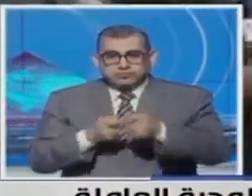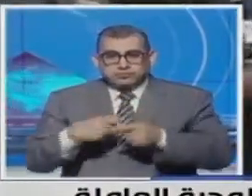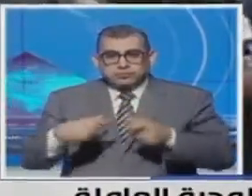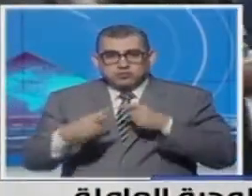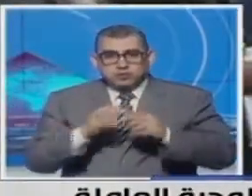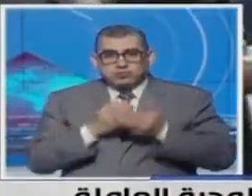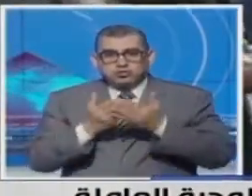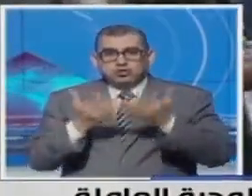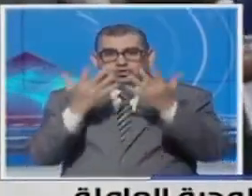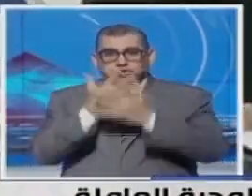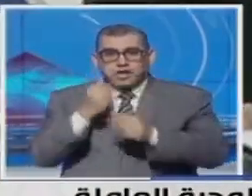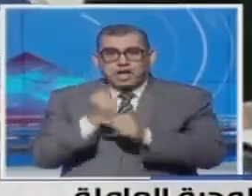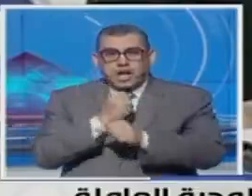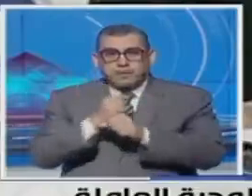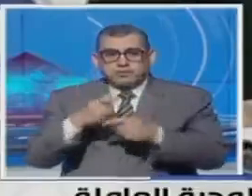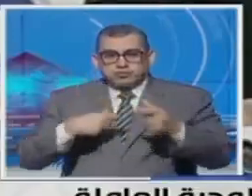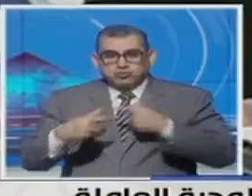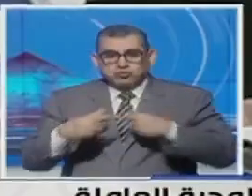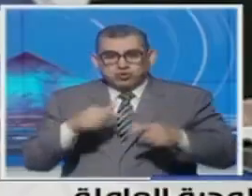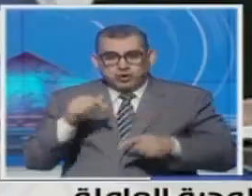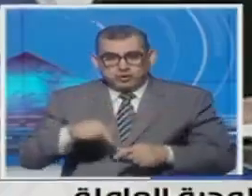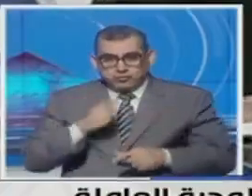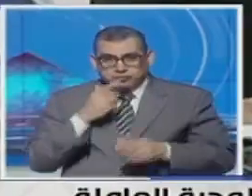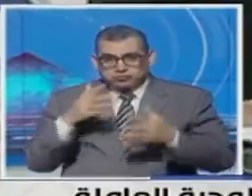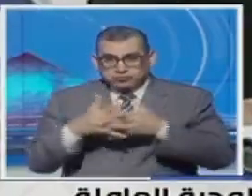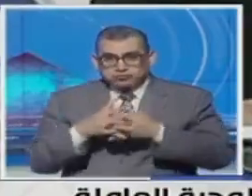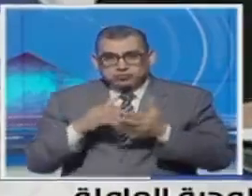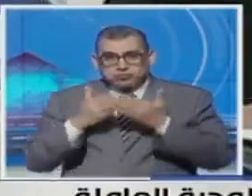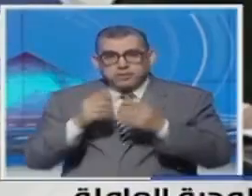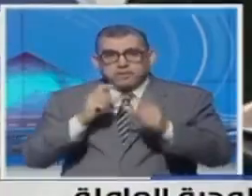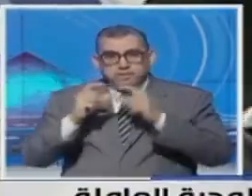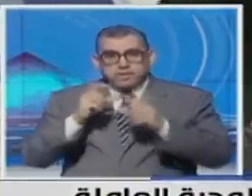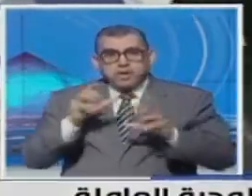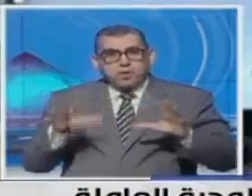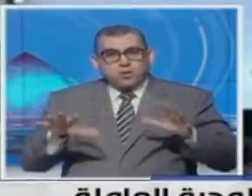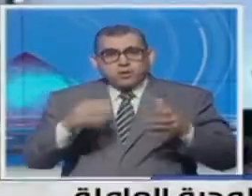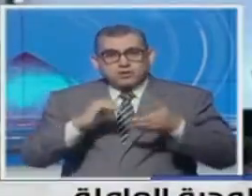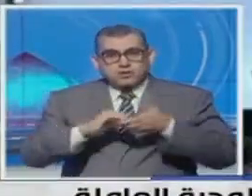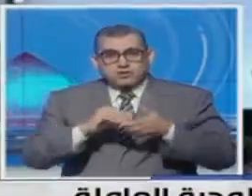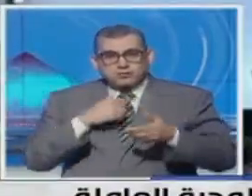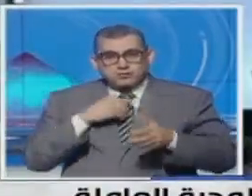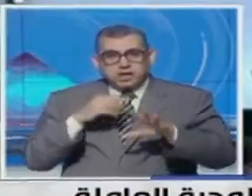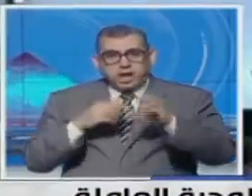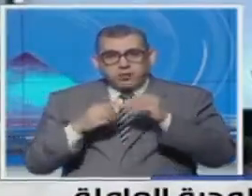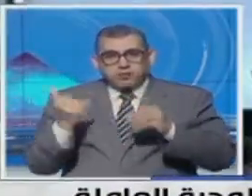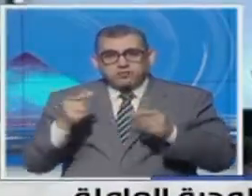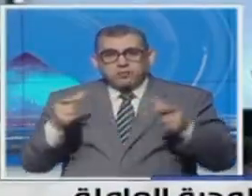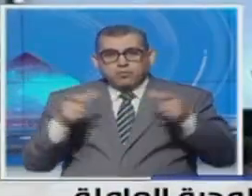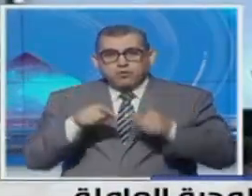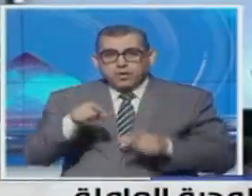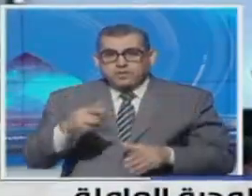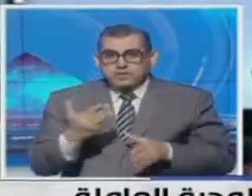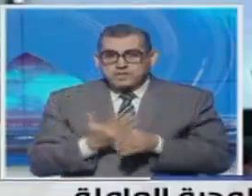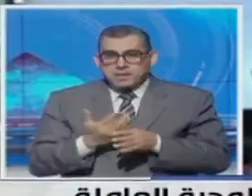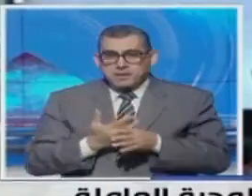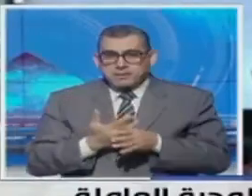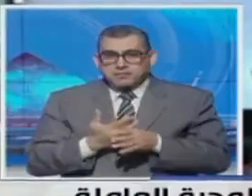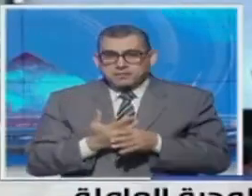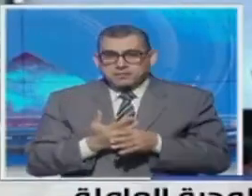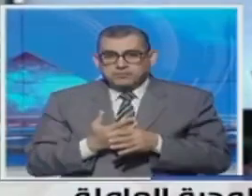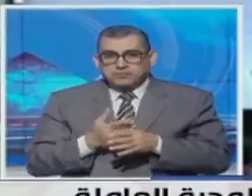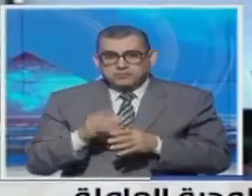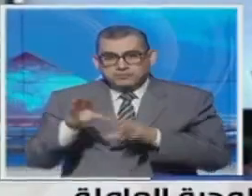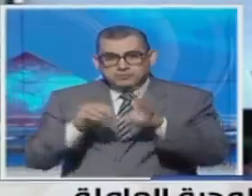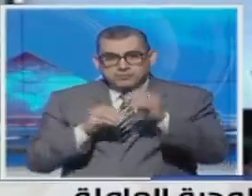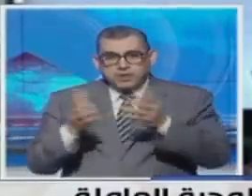تقدمها الشركات العاملة في مجال التكنولوجيا والبنوك المصرفية. استغلينا هذا المؤتمر لاجتذاب